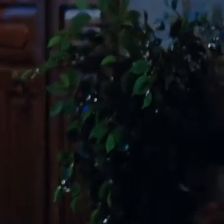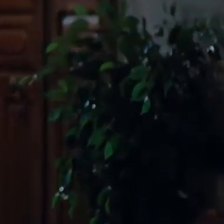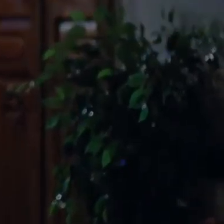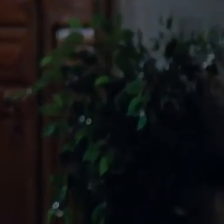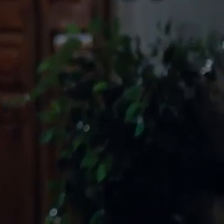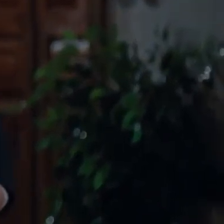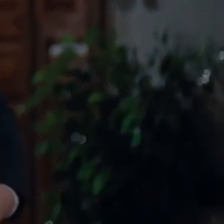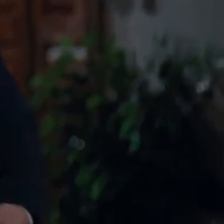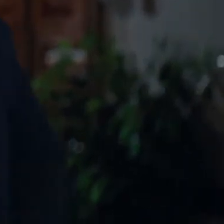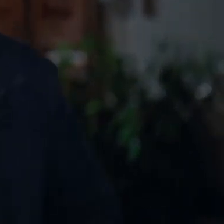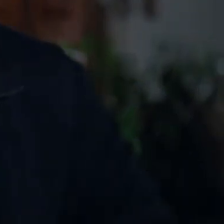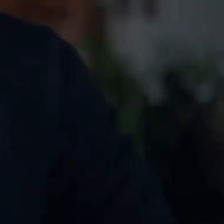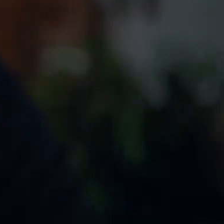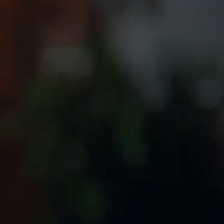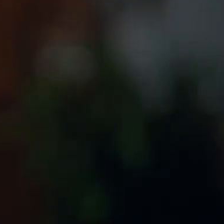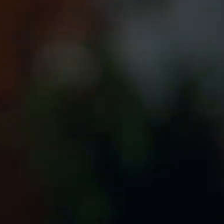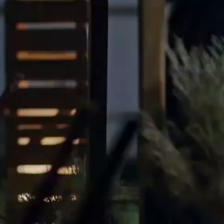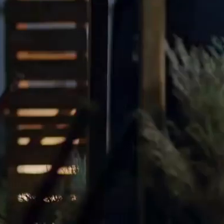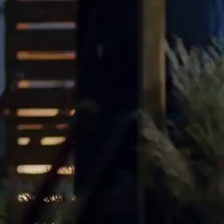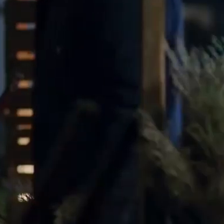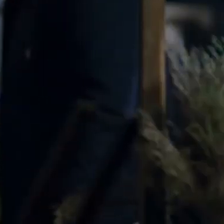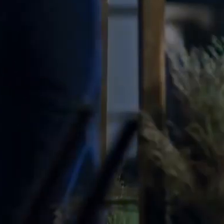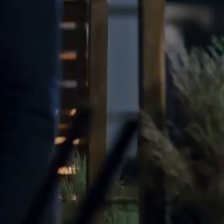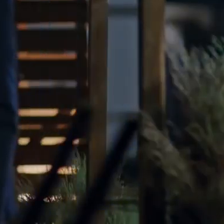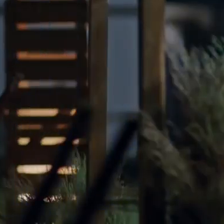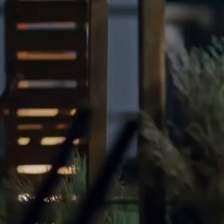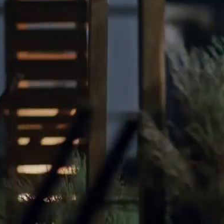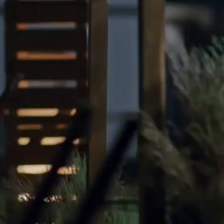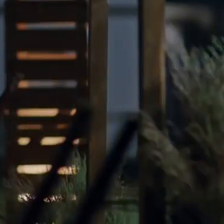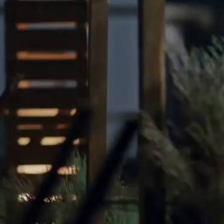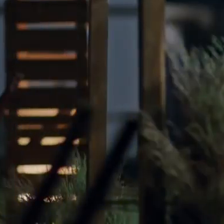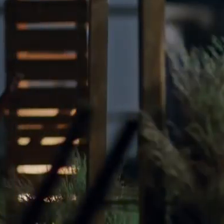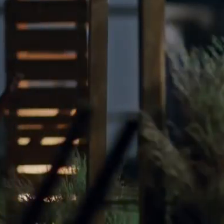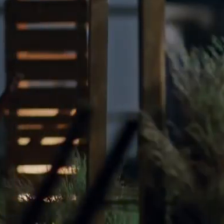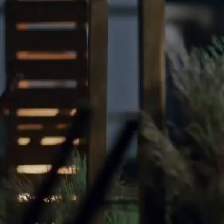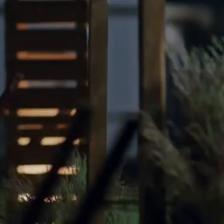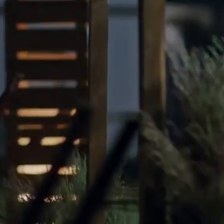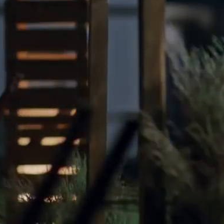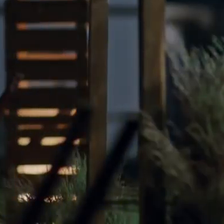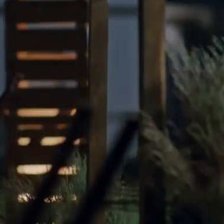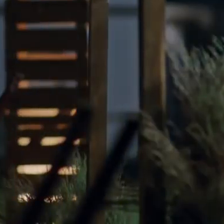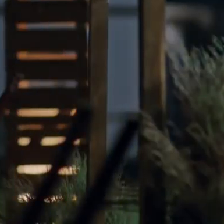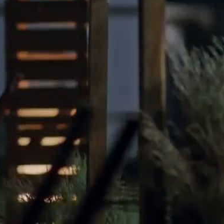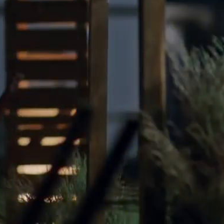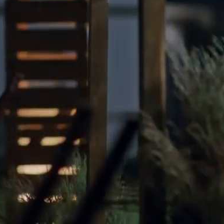Kahvenin kapısına geldi.